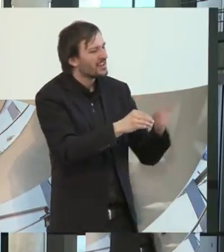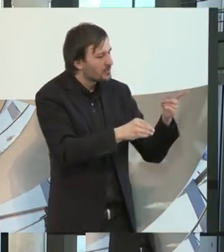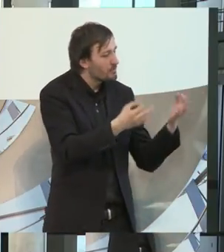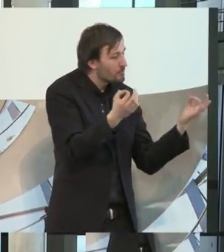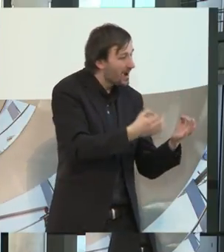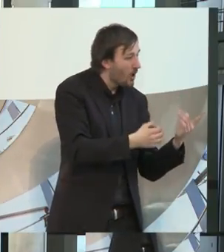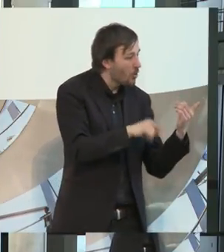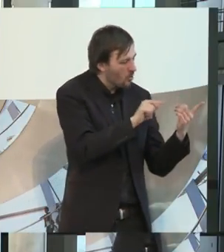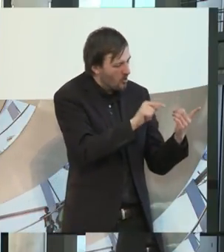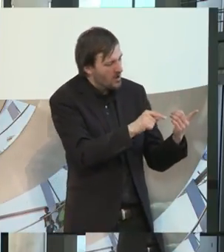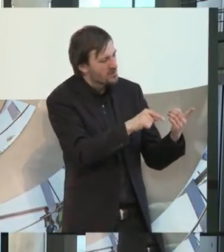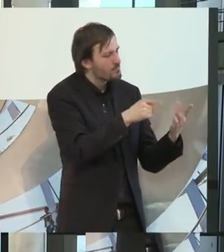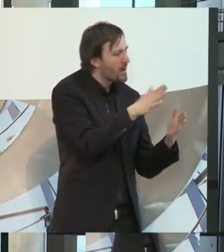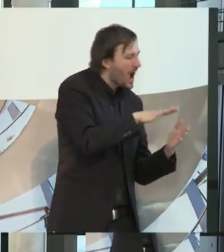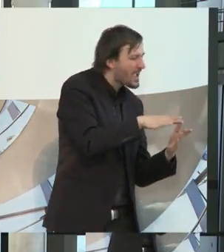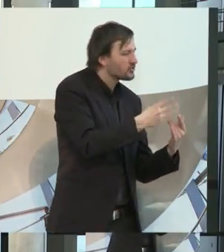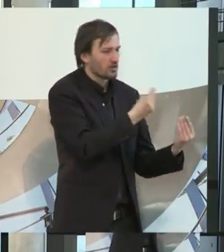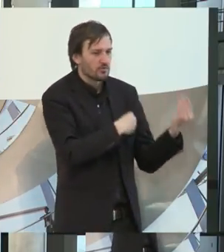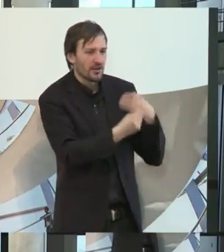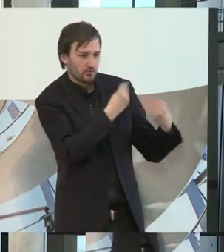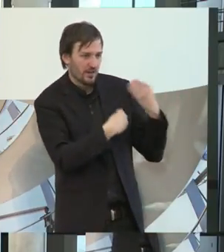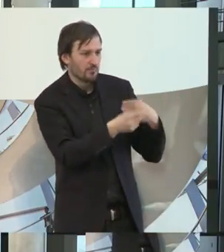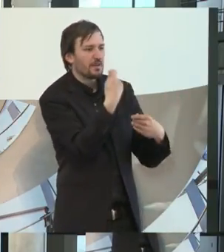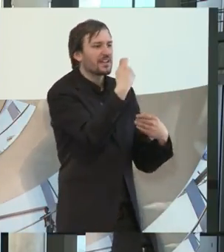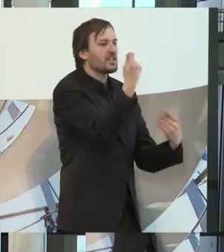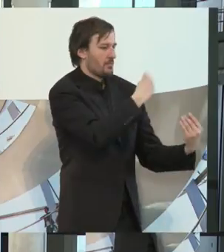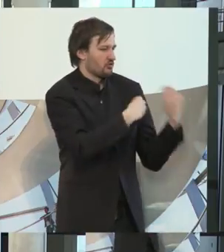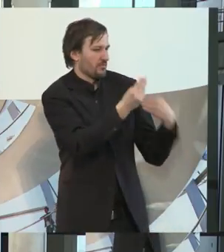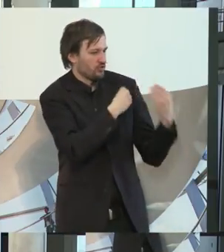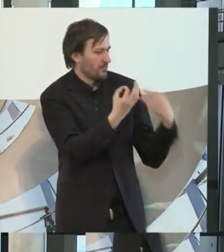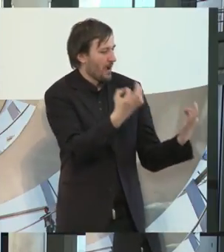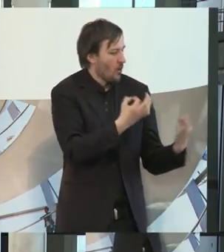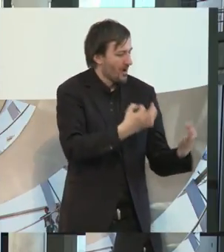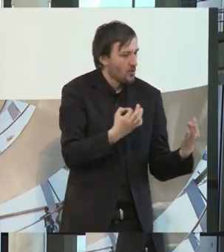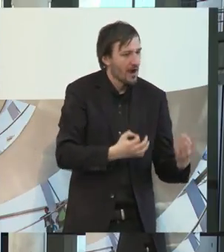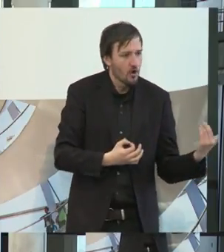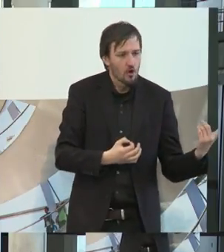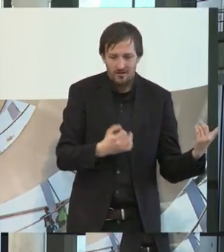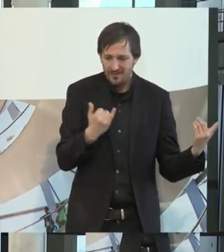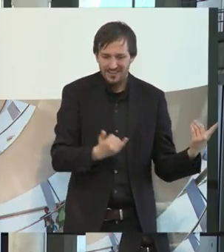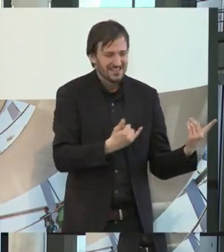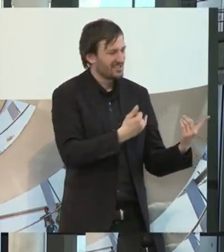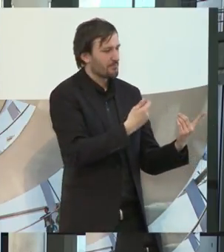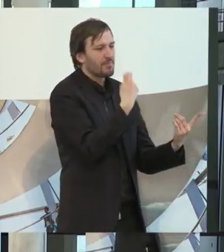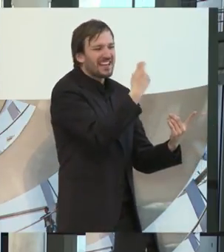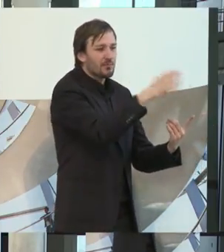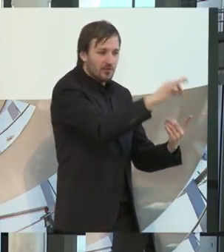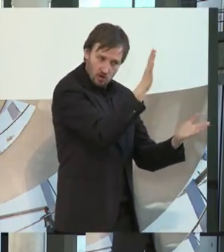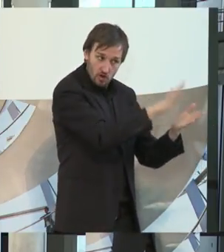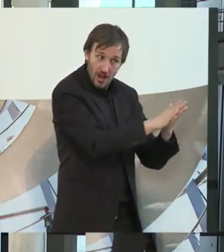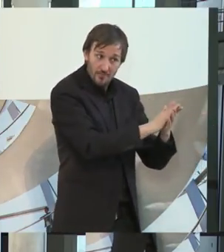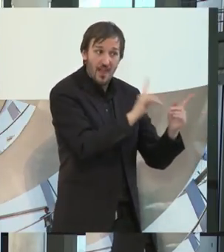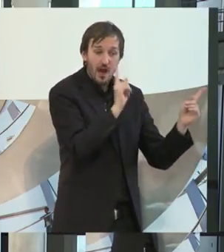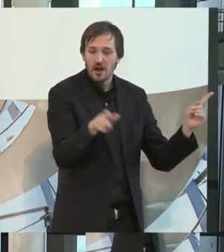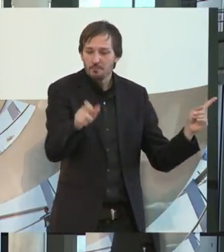jemanden hier in diesem oder in jedem Bereich. Und das Problem, was ich im Moment habe, ist, nicht Betriebe zu finden, die Menschen mit Behinderung einstellen,